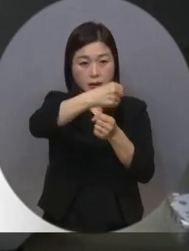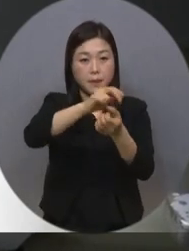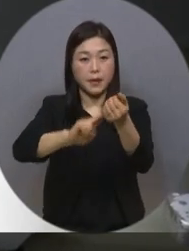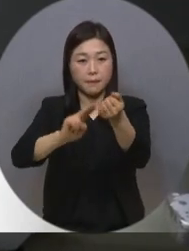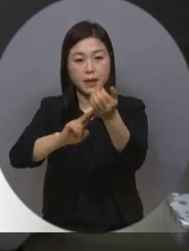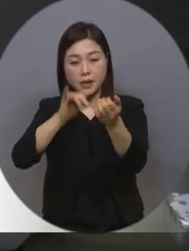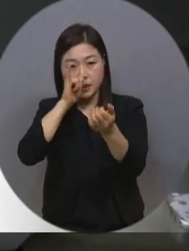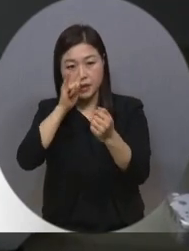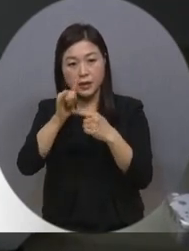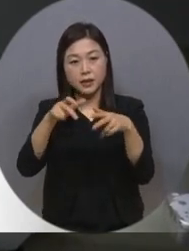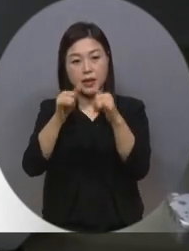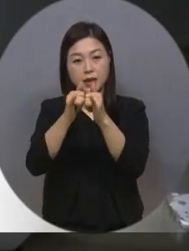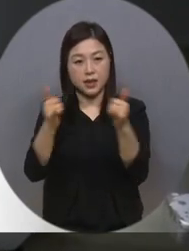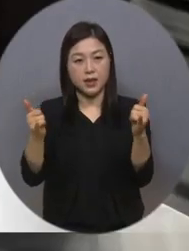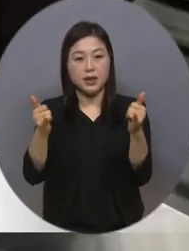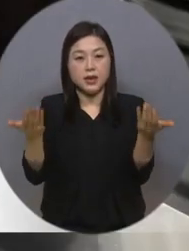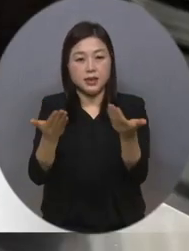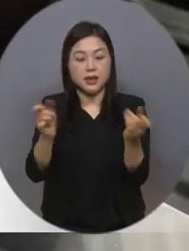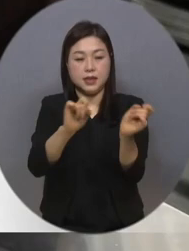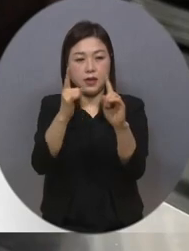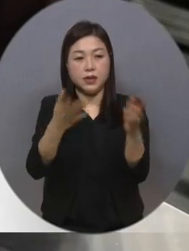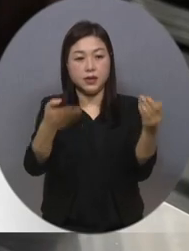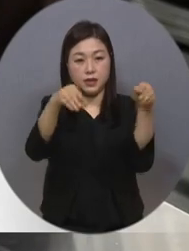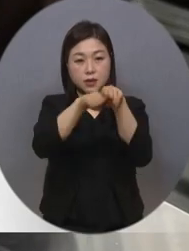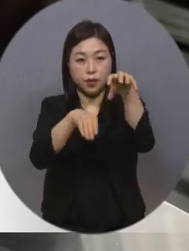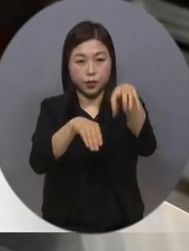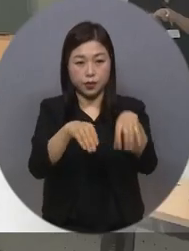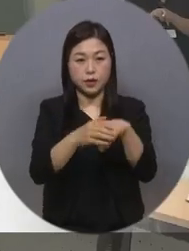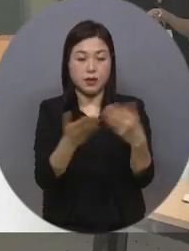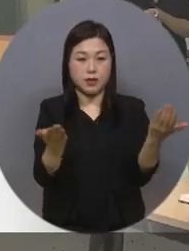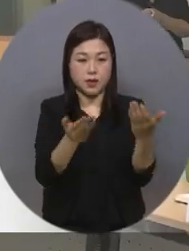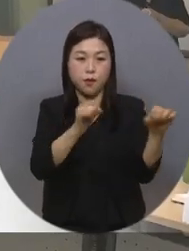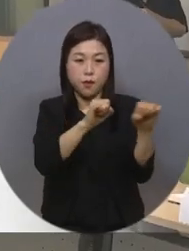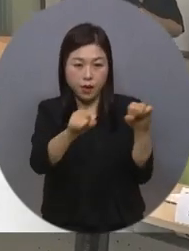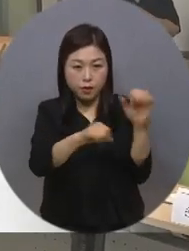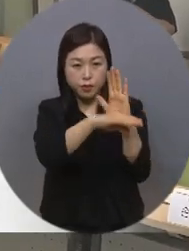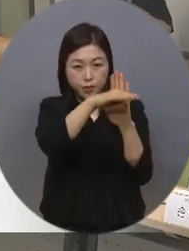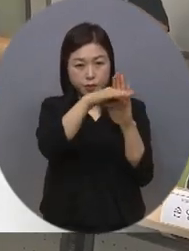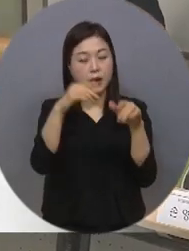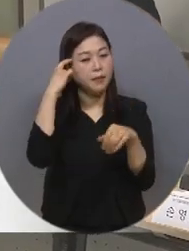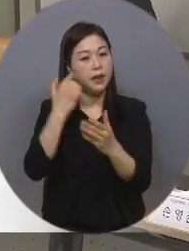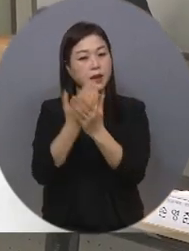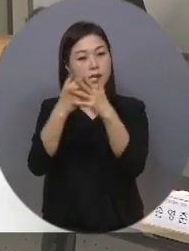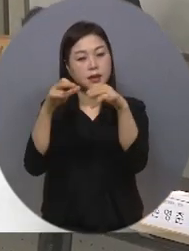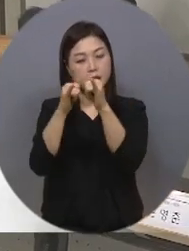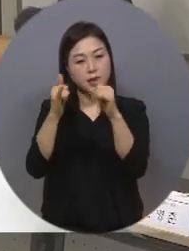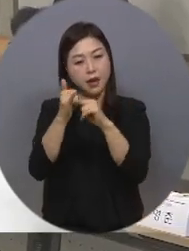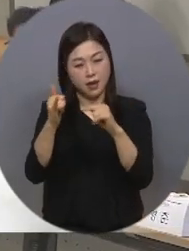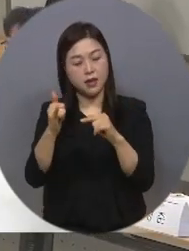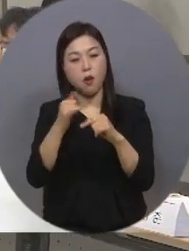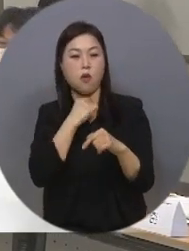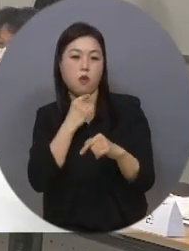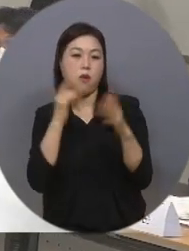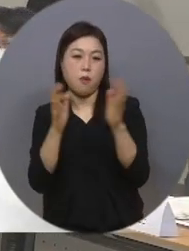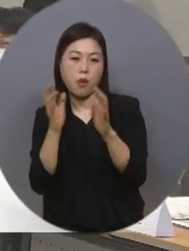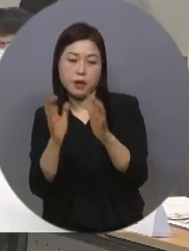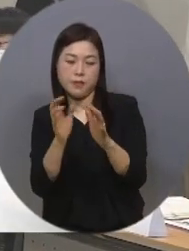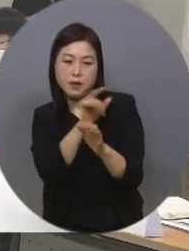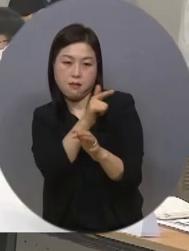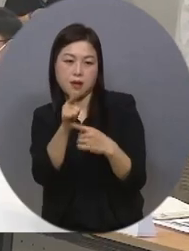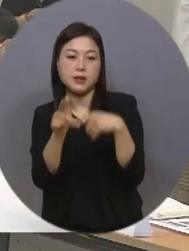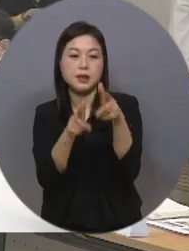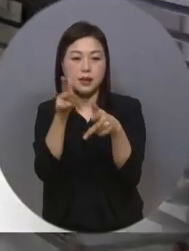판매하는 장애인 재업재활시설로 작업활동 프로그램, 발달장애인 자조모임 등 다양한 사업을 운영하고